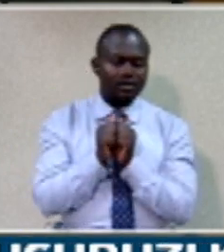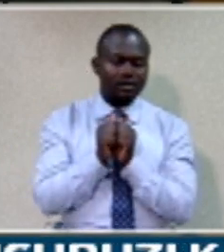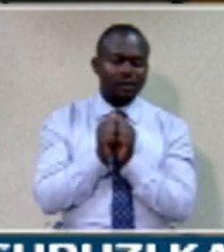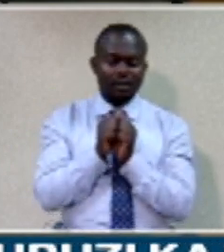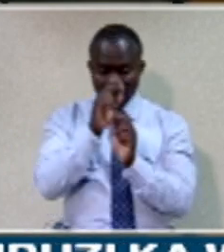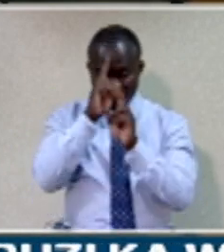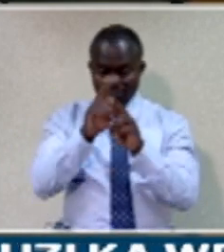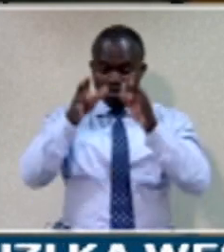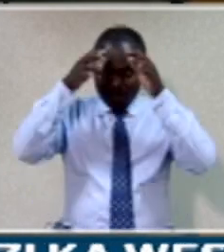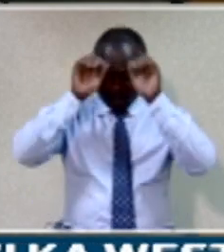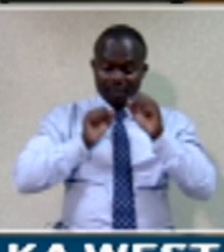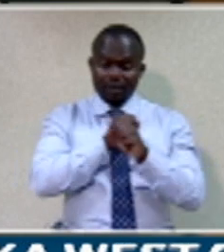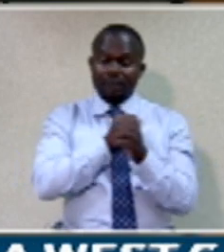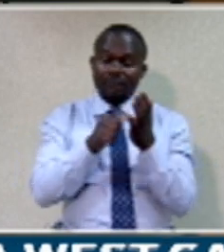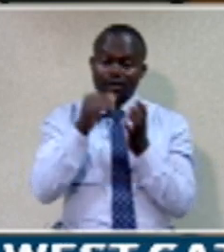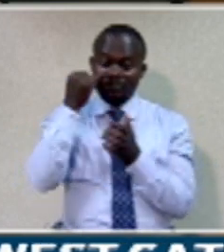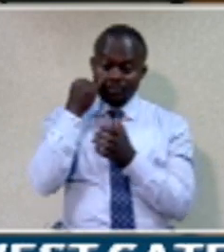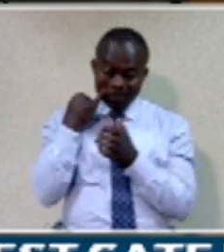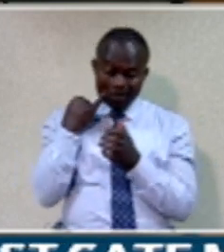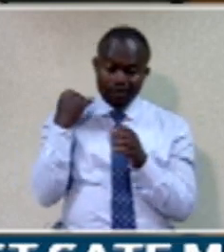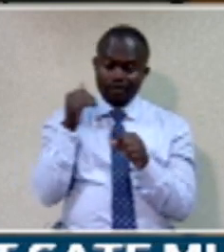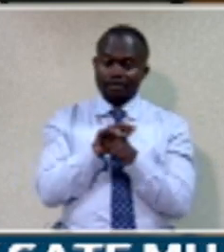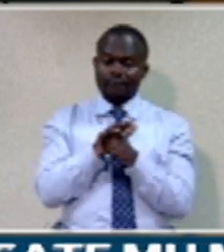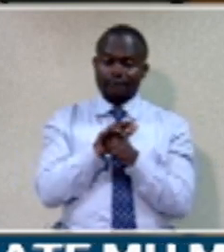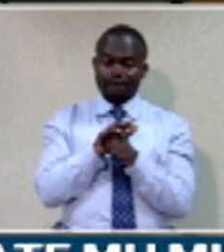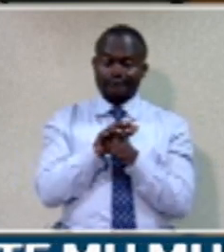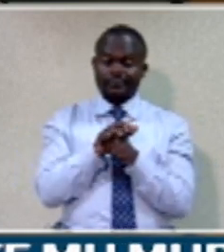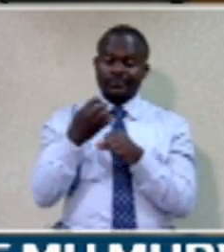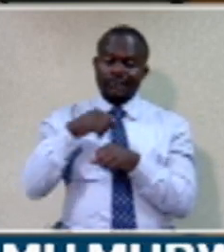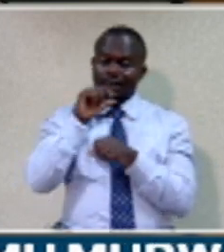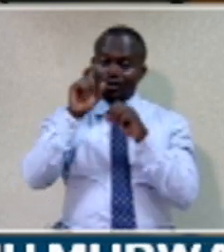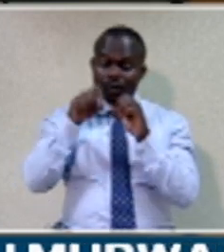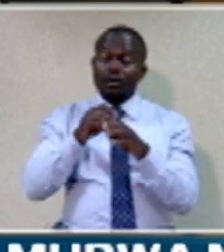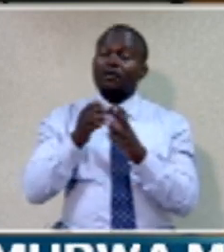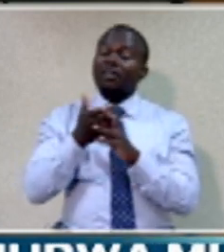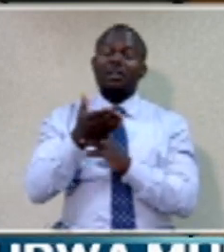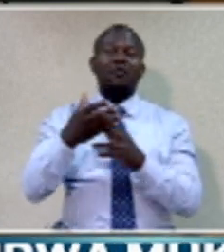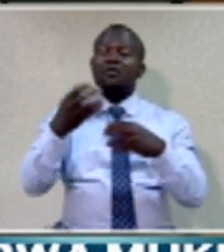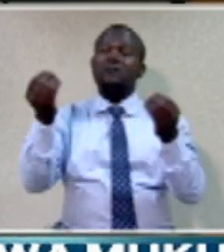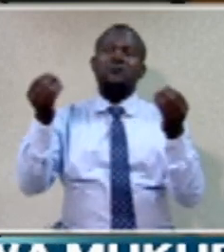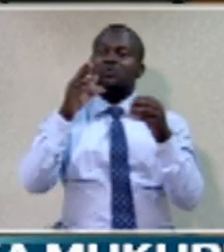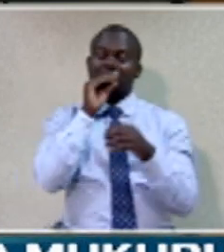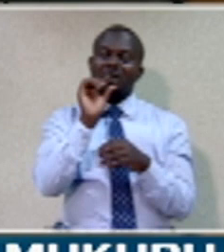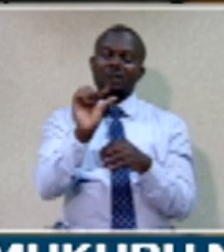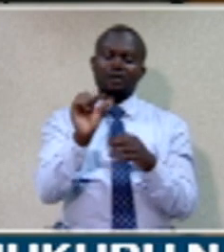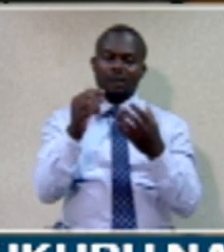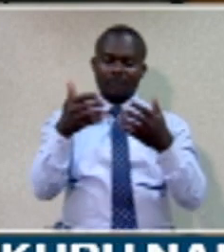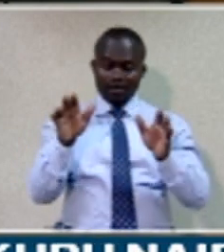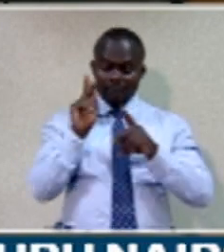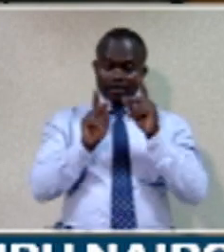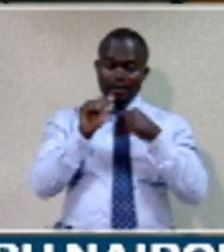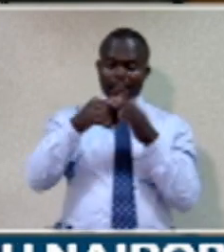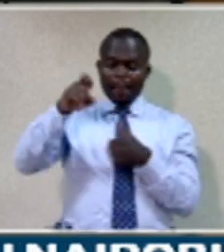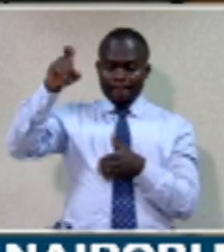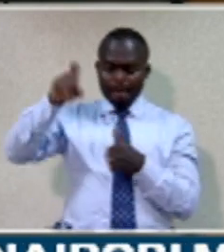Kuba Perezida wa Sena, iki ni ikibazo gikomeye cyane, tutagomba kukinyuraho gusa tugenda dutya. Abantu bari